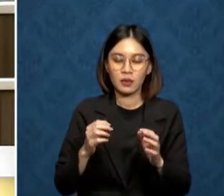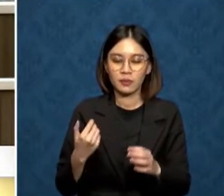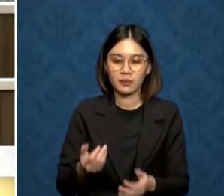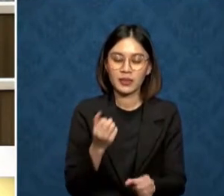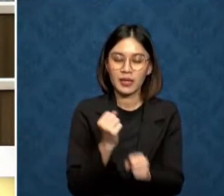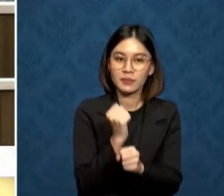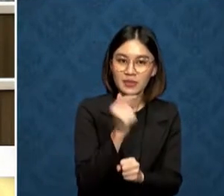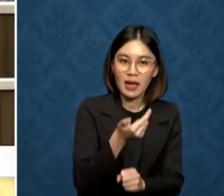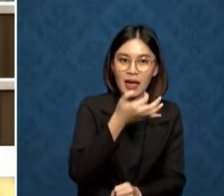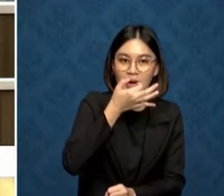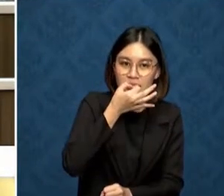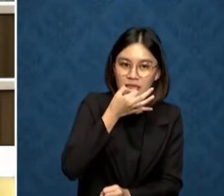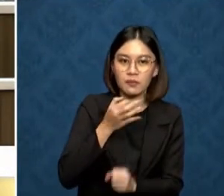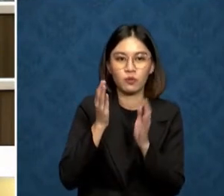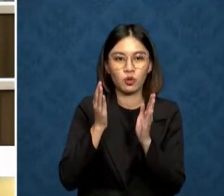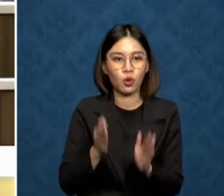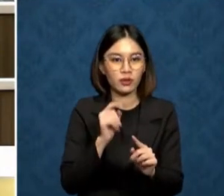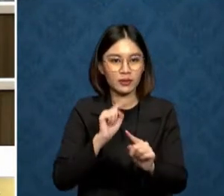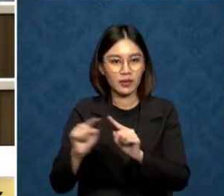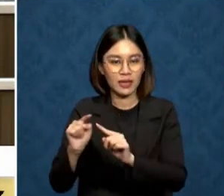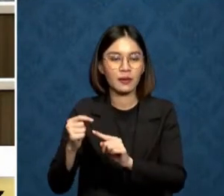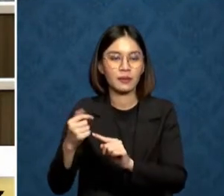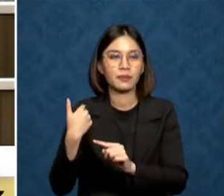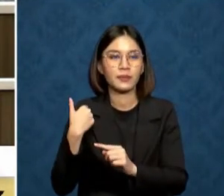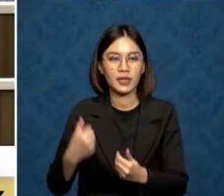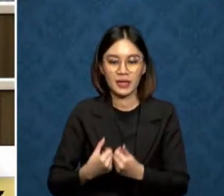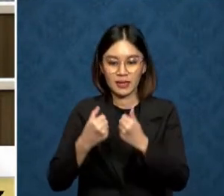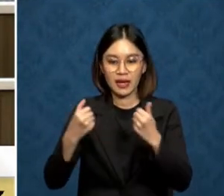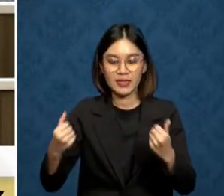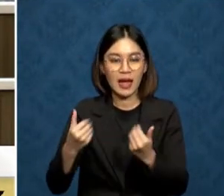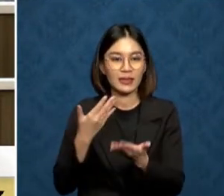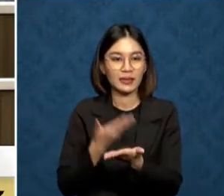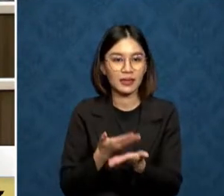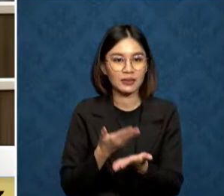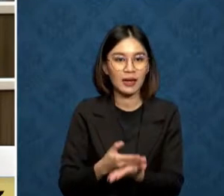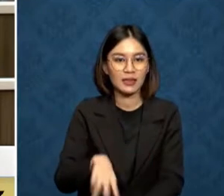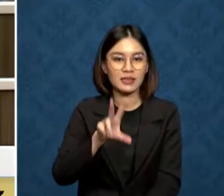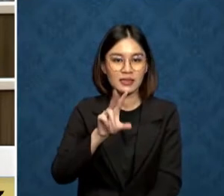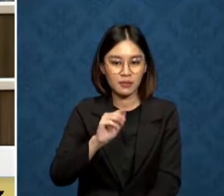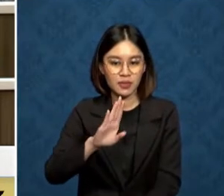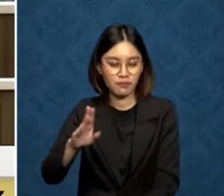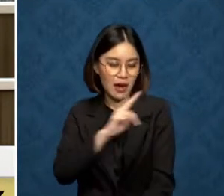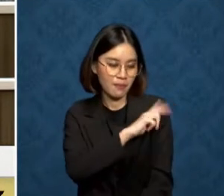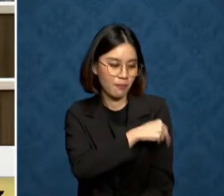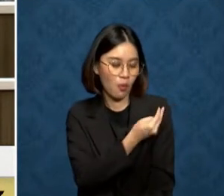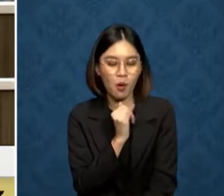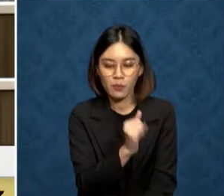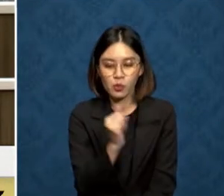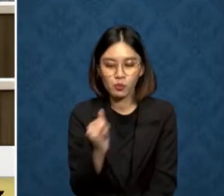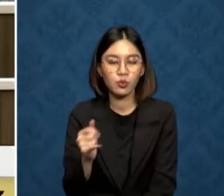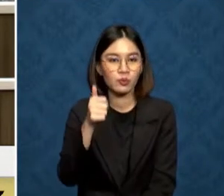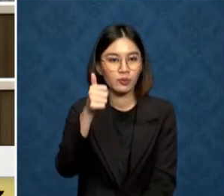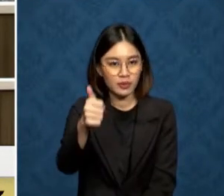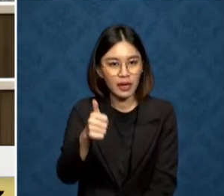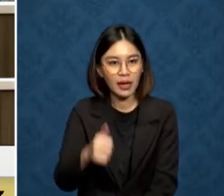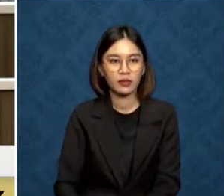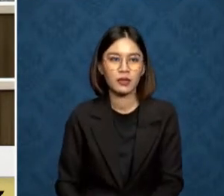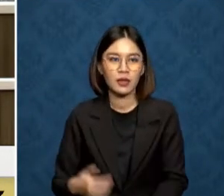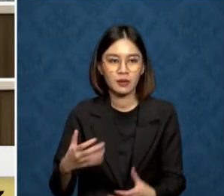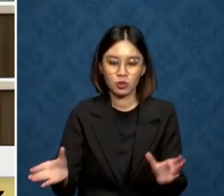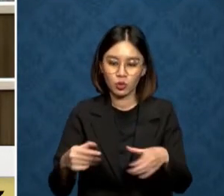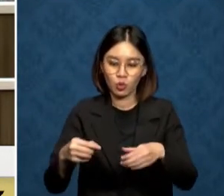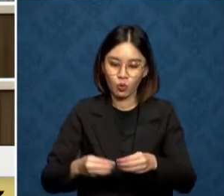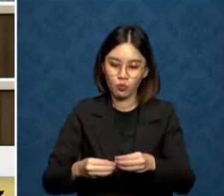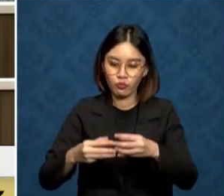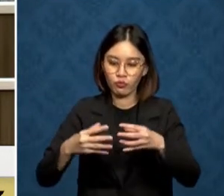เพิ่มครับที่สําคัญครัในเมื่อก needed to incorporate 30 บารษาทุกที่เราจะ squashacaksบุคลากรทางก